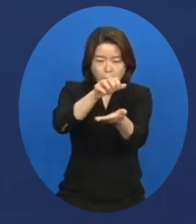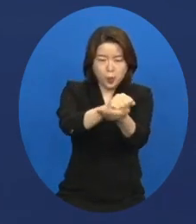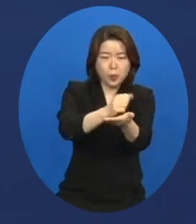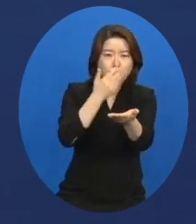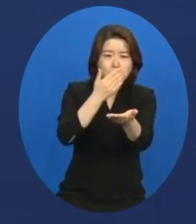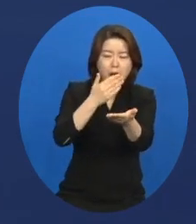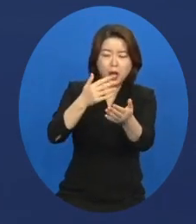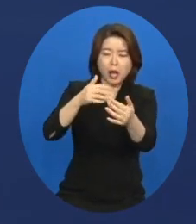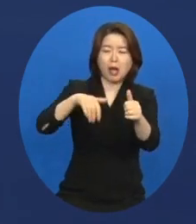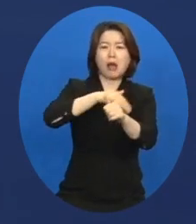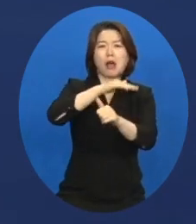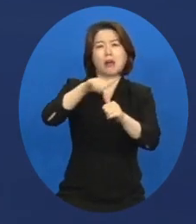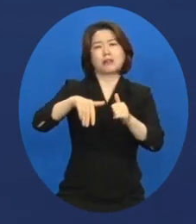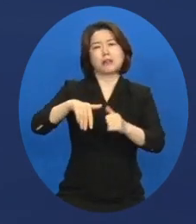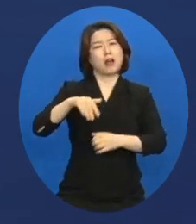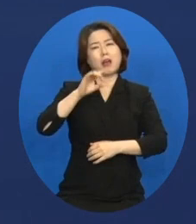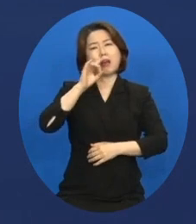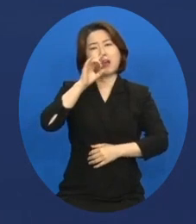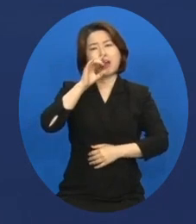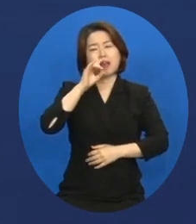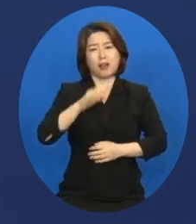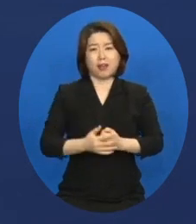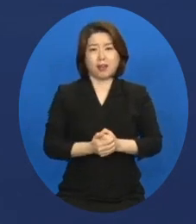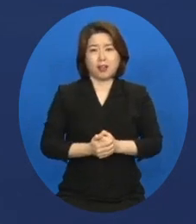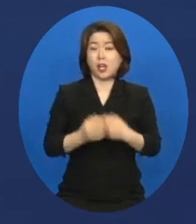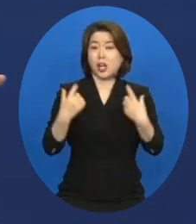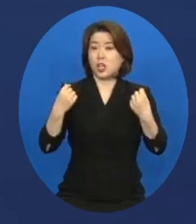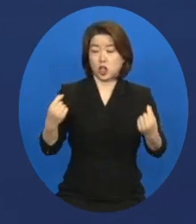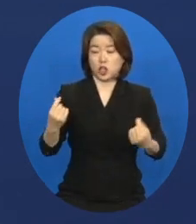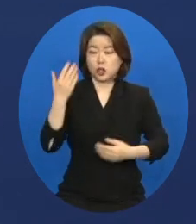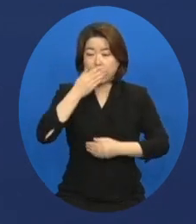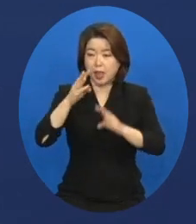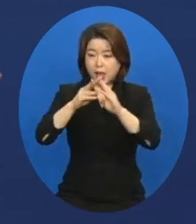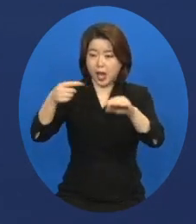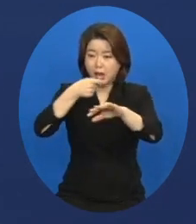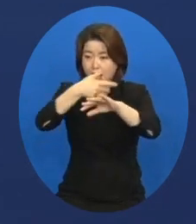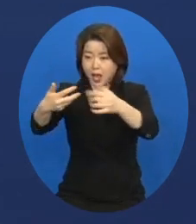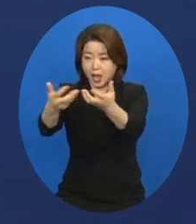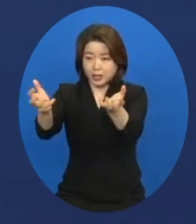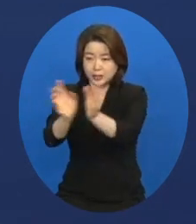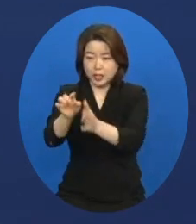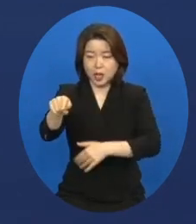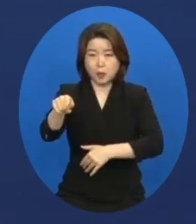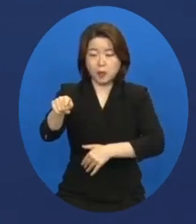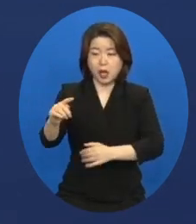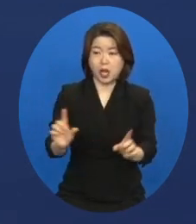그런 상황이 아니었습니다. 여전히 가나안 족속들은 살아